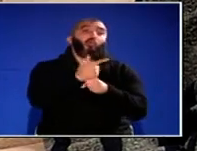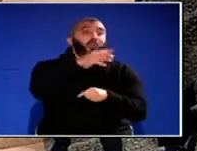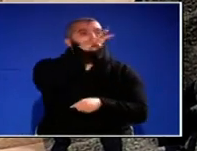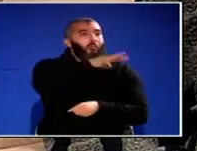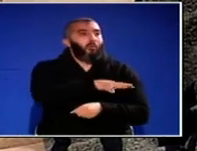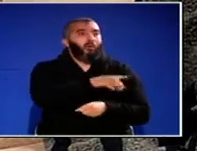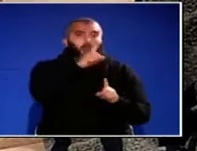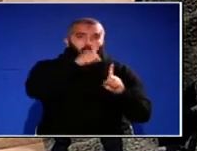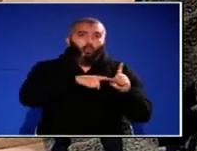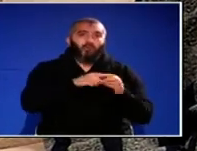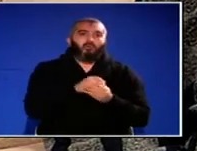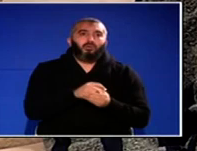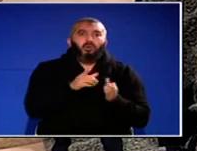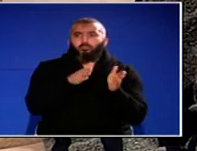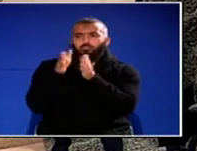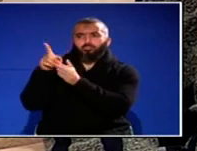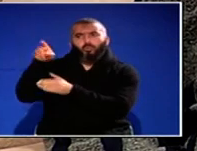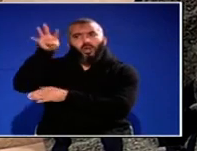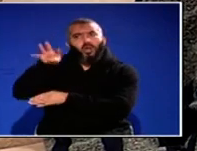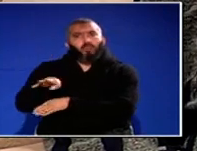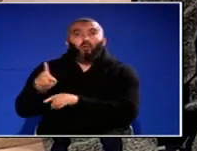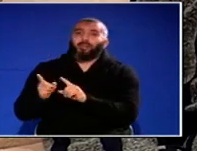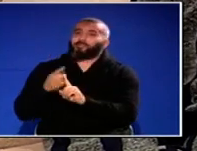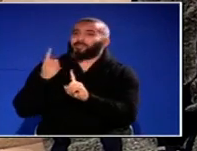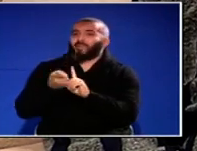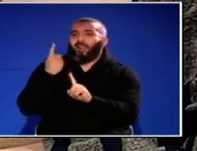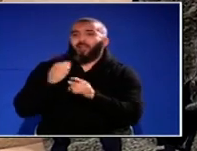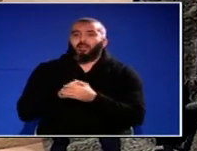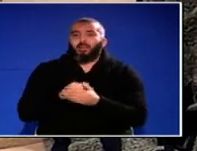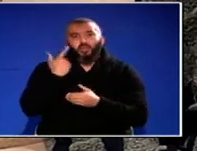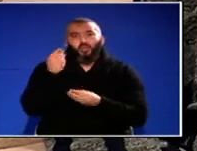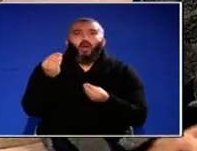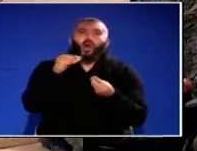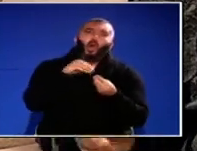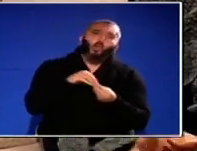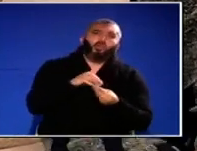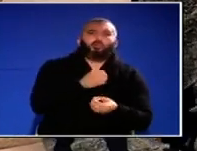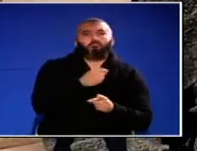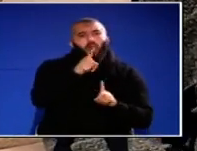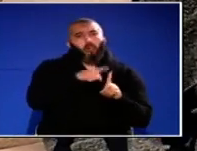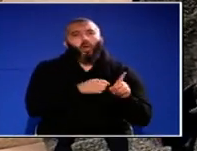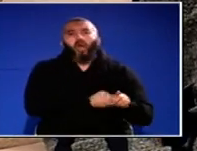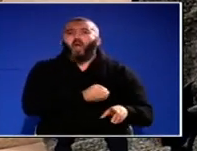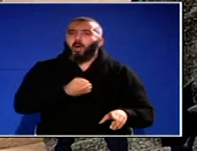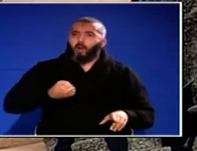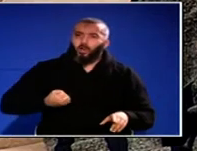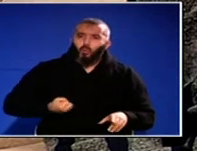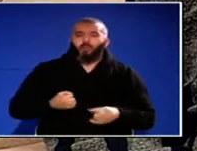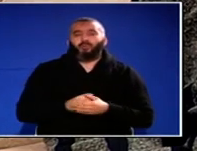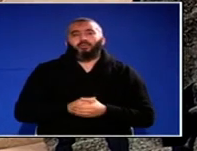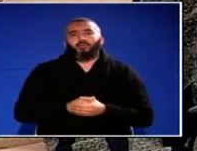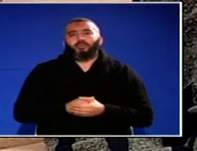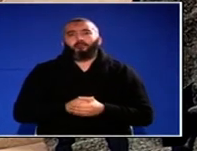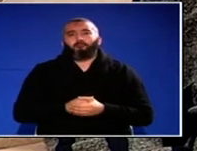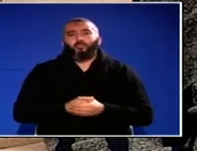عندنا يعني 4 أشهر لها خصوصية، وإذا أضفنا إلى رمضان ليس باعتبار كونه شهرا محرما،